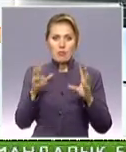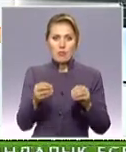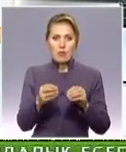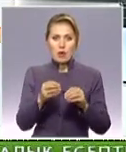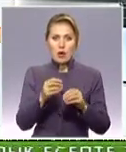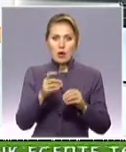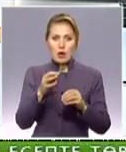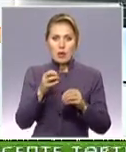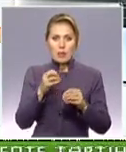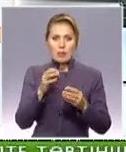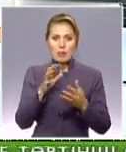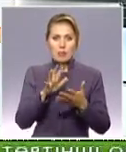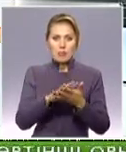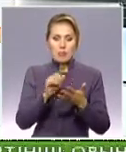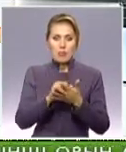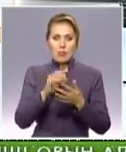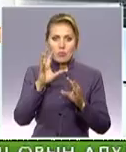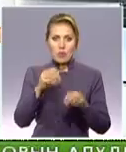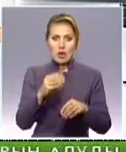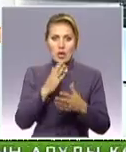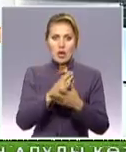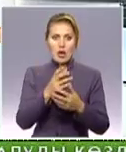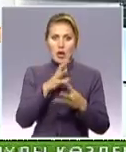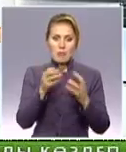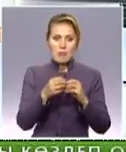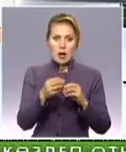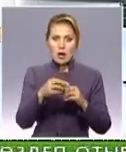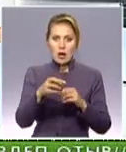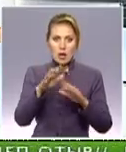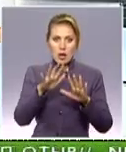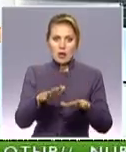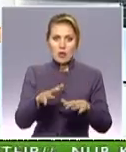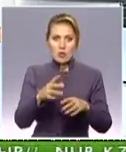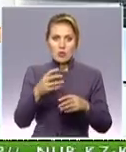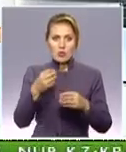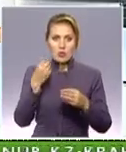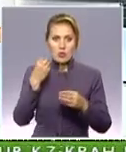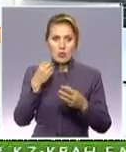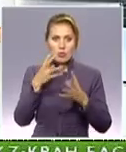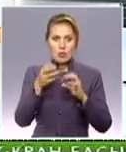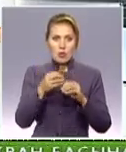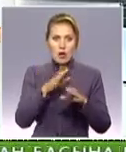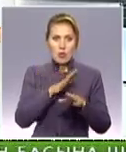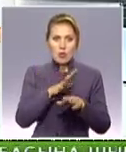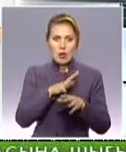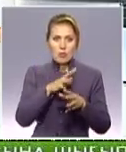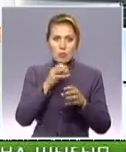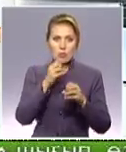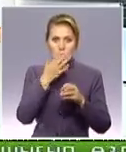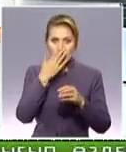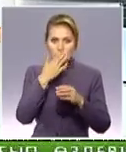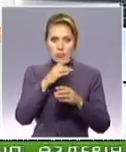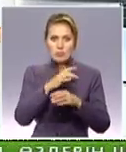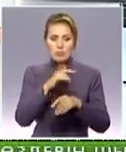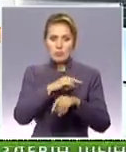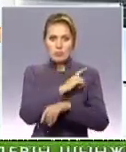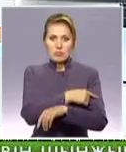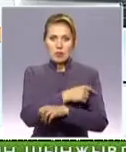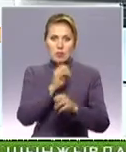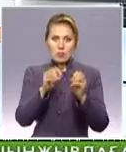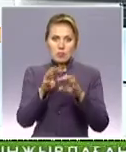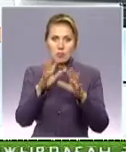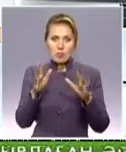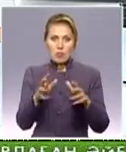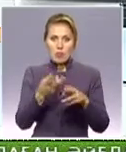өлкені былғап бітті деп шамдануда. Айтуларынша елді мекен түлік қалдықтарына толып, маңайды көңірсіген иіс шайлаған. Соның кесірінен